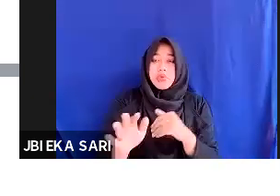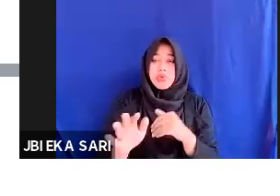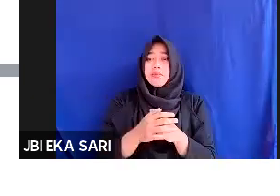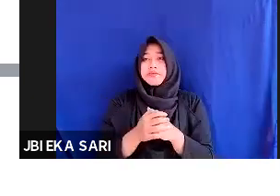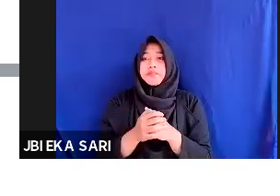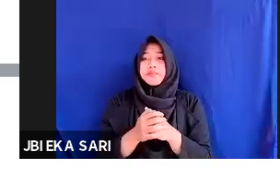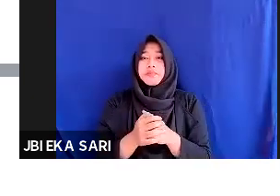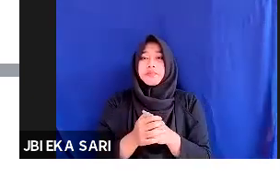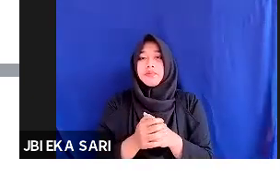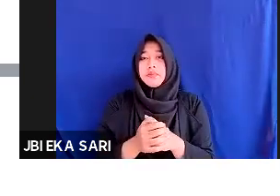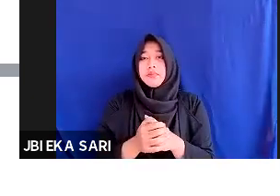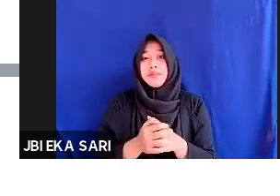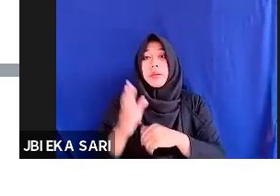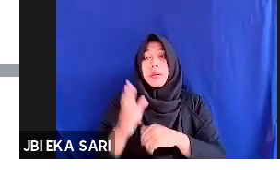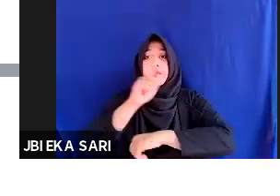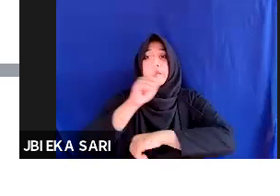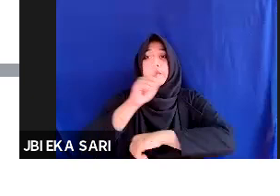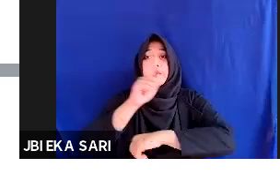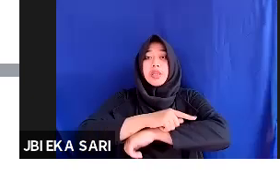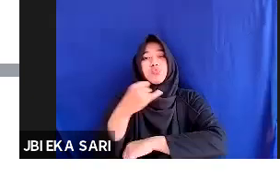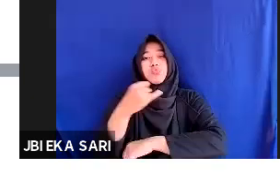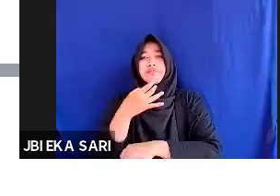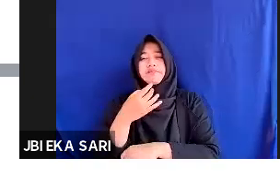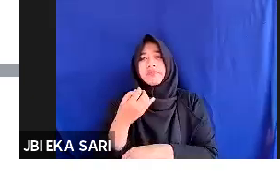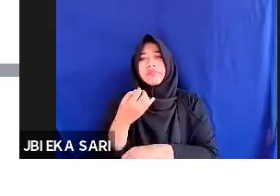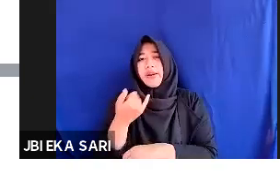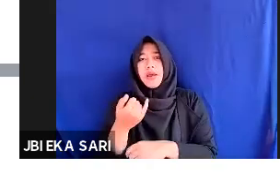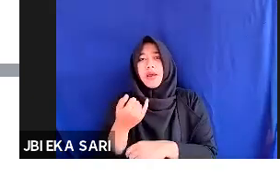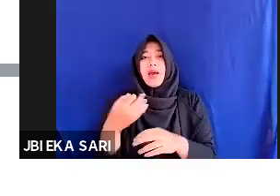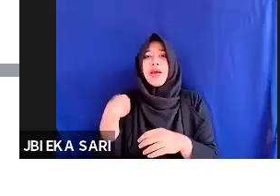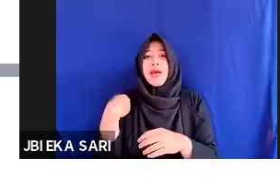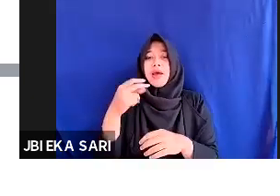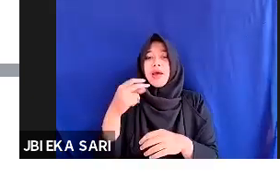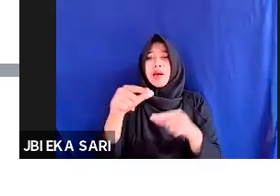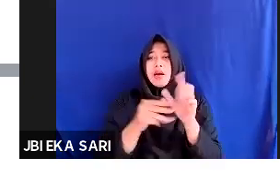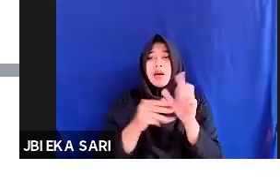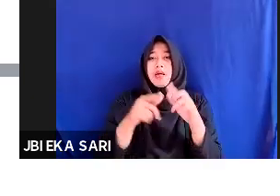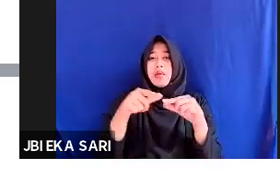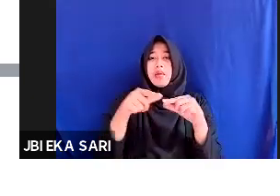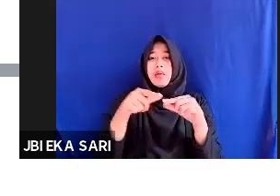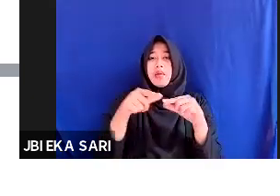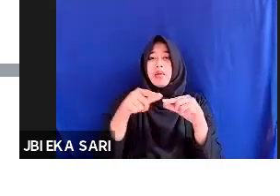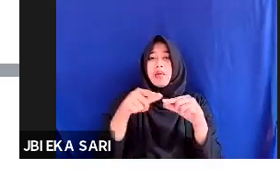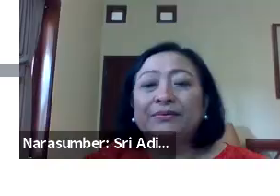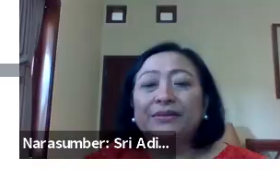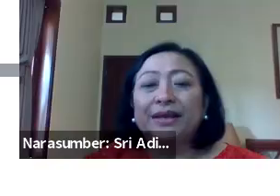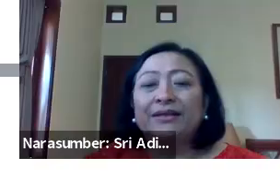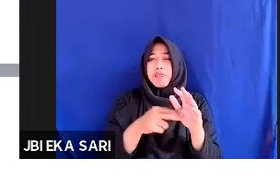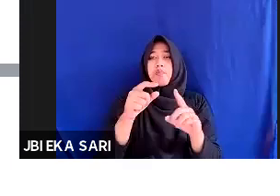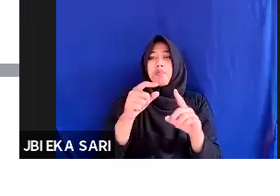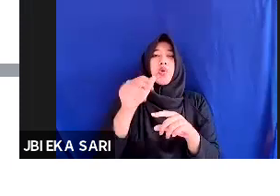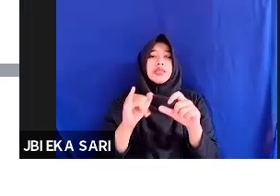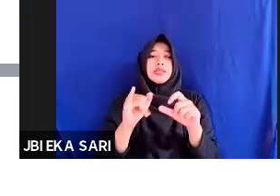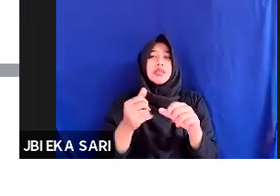ada ramalan proyeksi ekonomi baru muncul, ini bukan hanya untuk Indonesia, seluruh dunia, itu biasanya